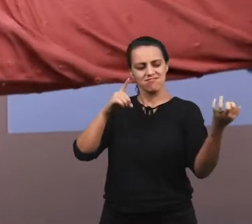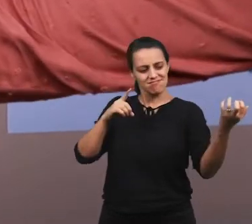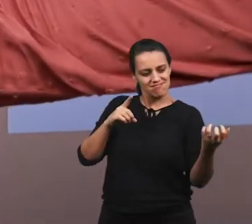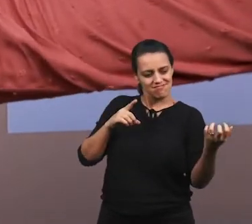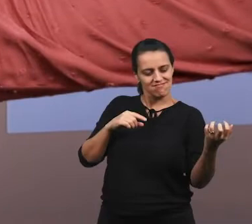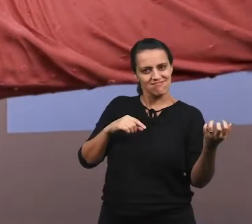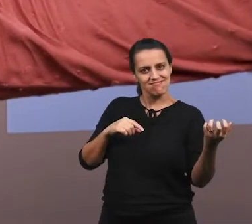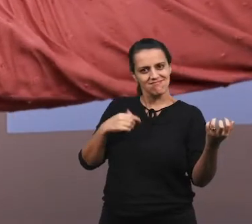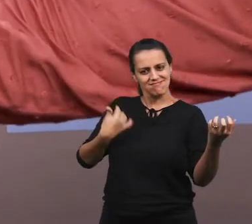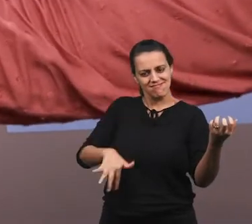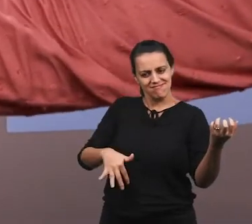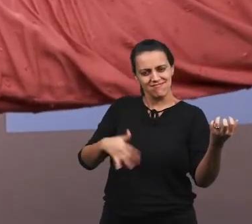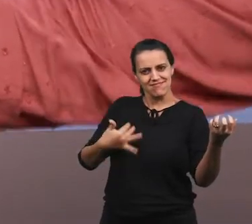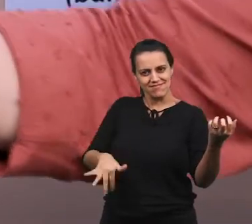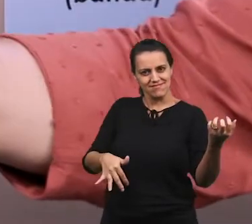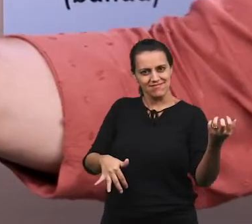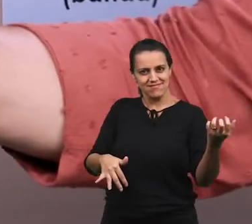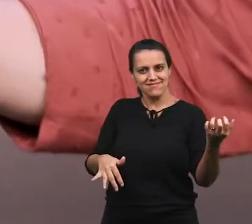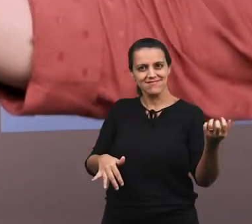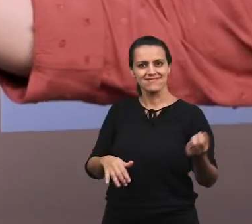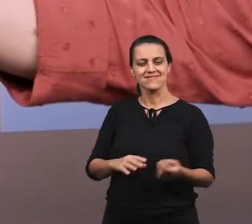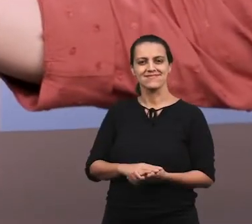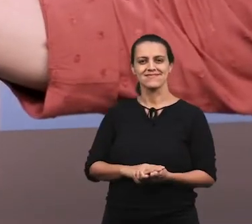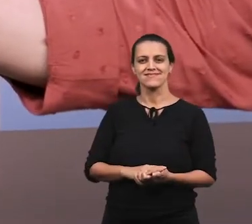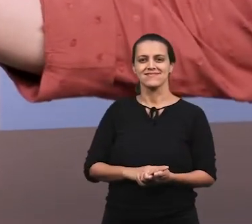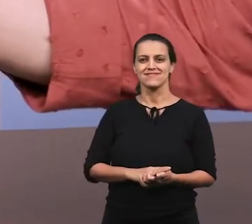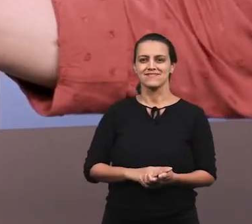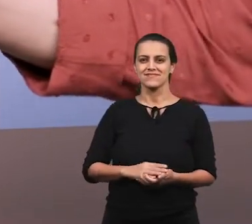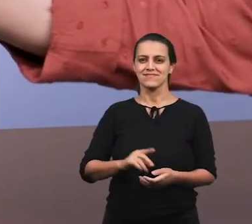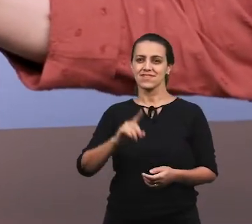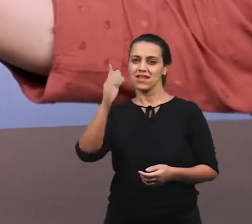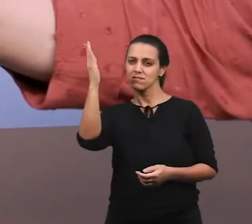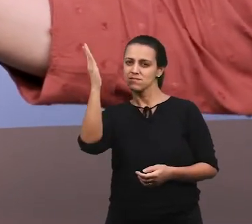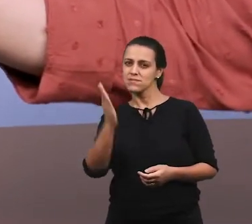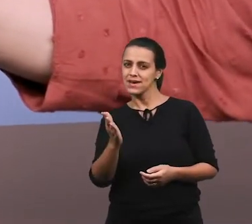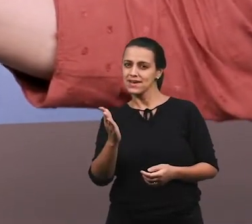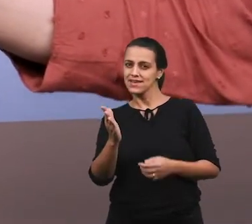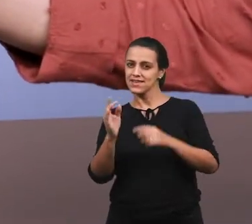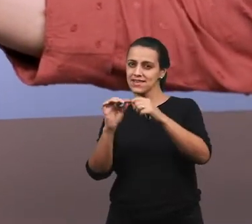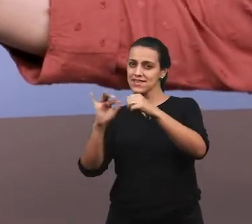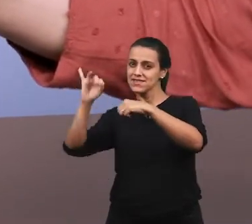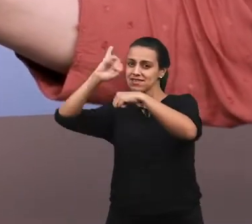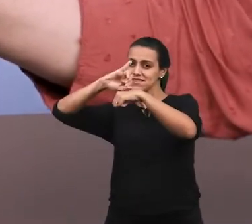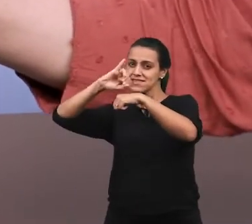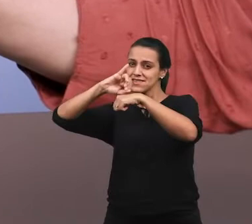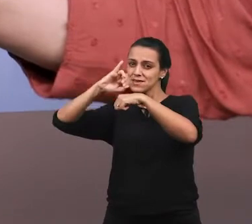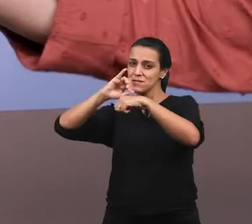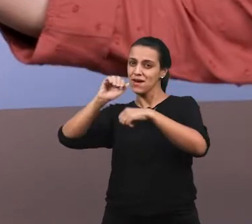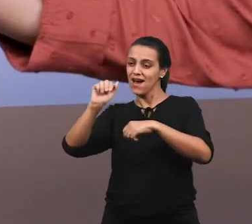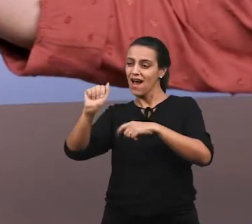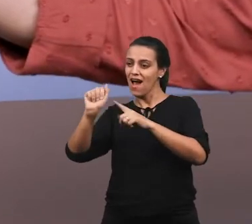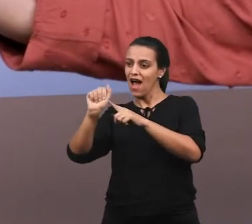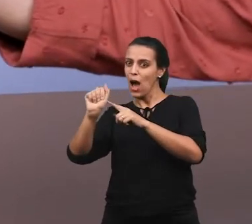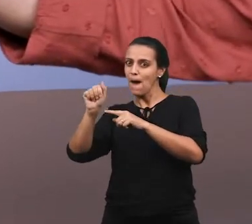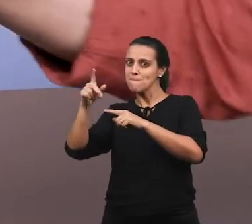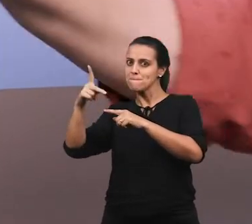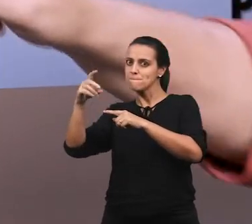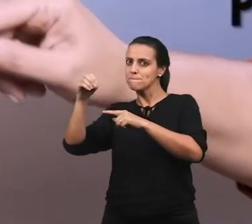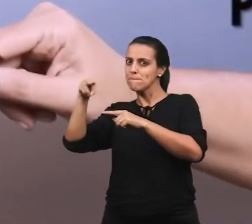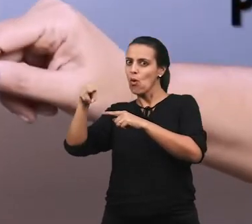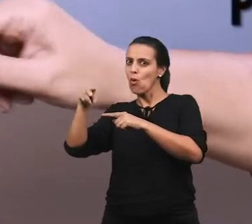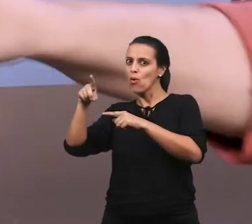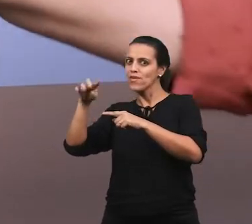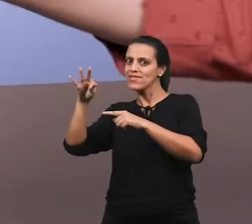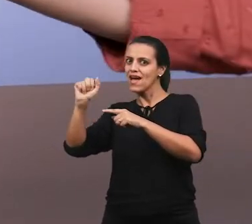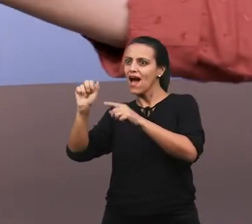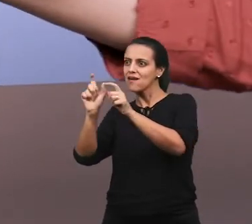далее соль, на начало следующей фразы, на середине мы меняем аккорд на до, в